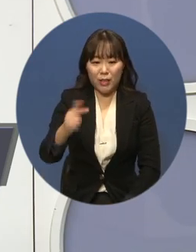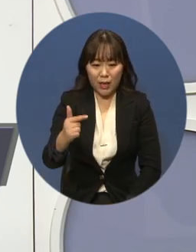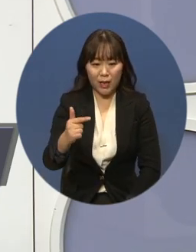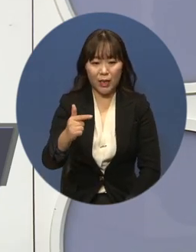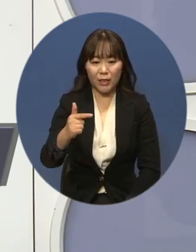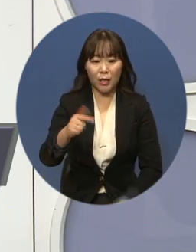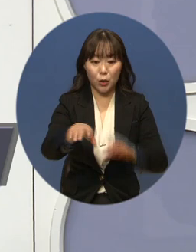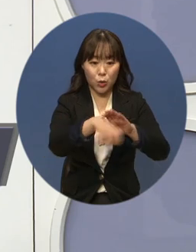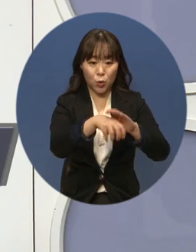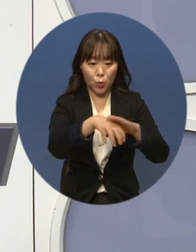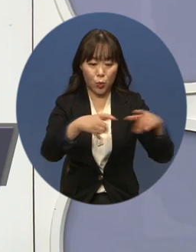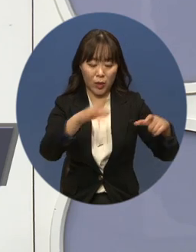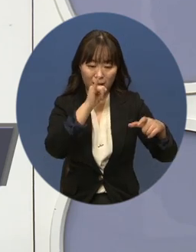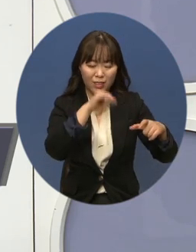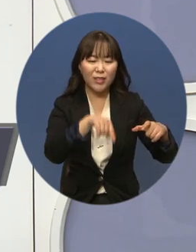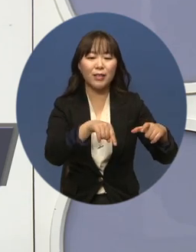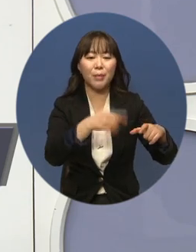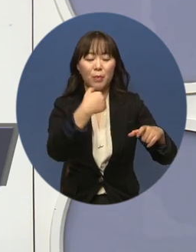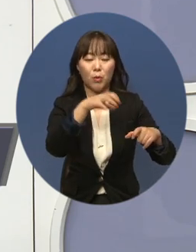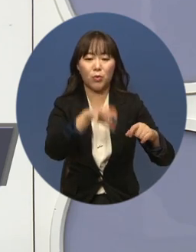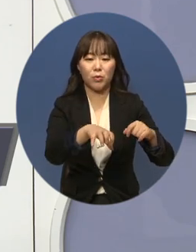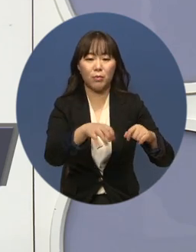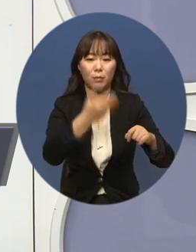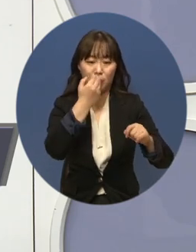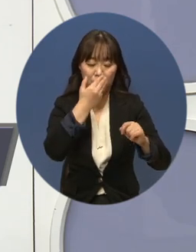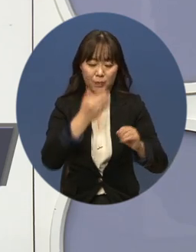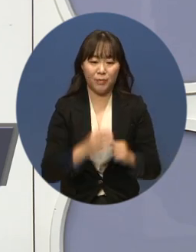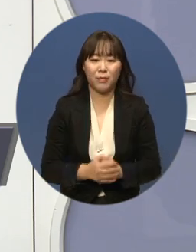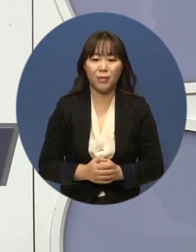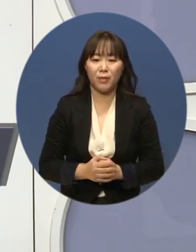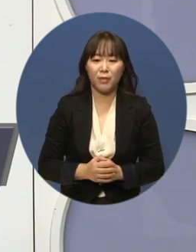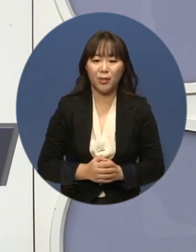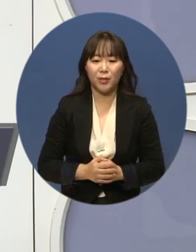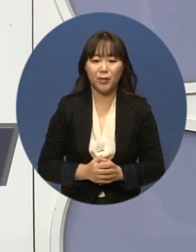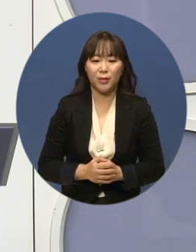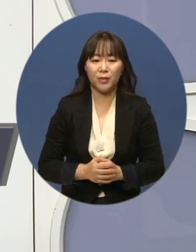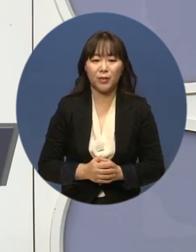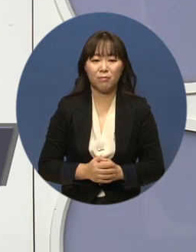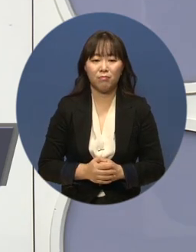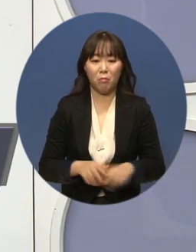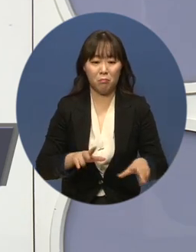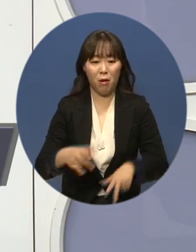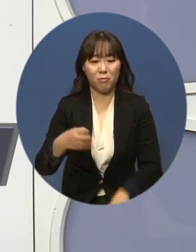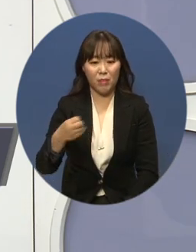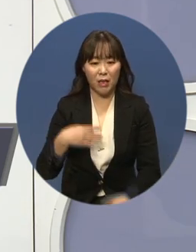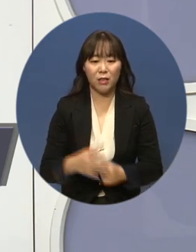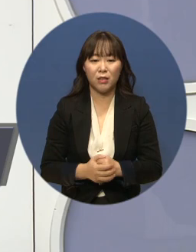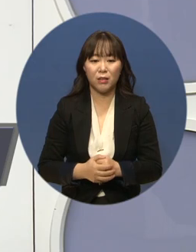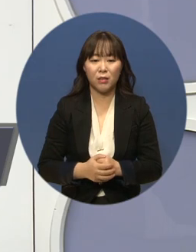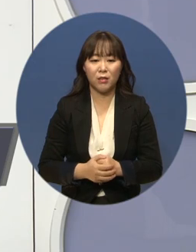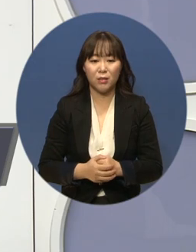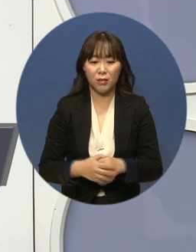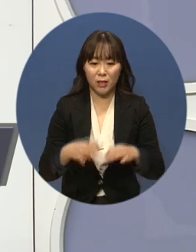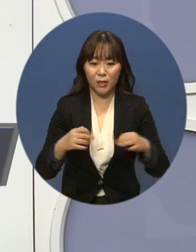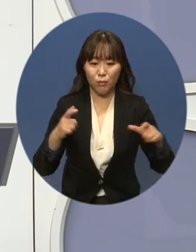저 종로에 있는 식당에서 저녁을 먹으면서 그 바로 이야기를 하시더라고요.